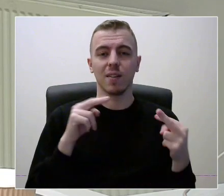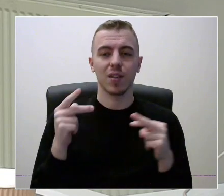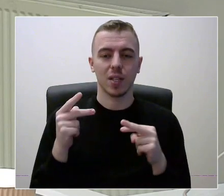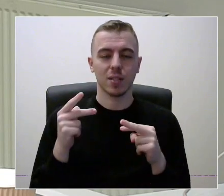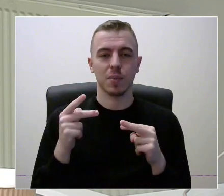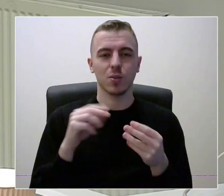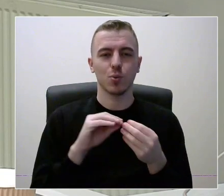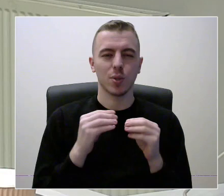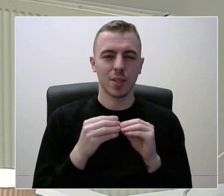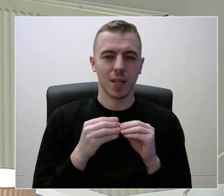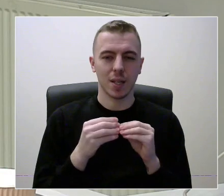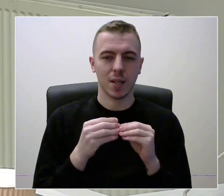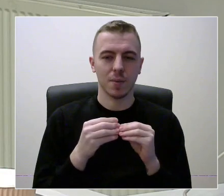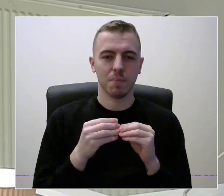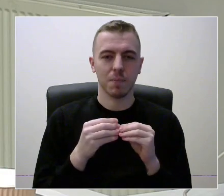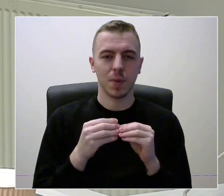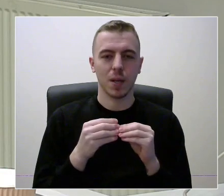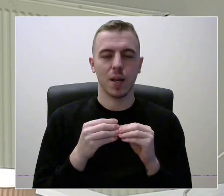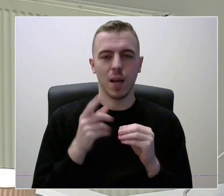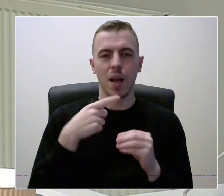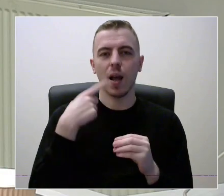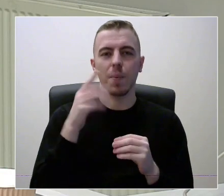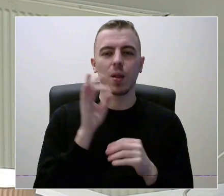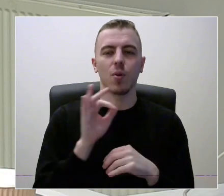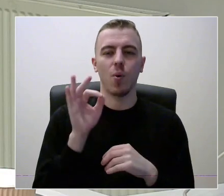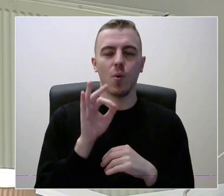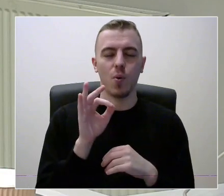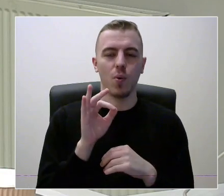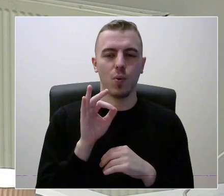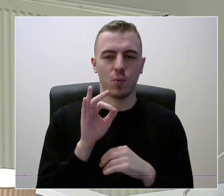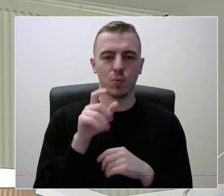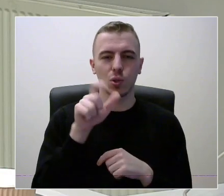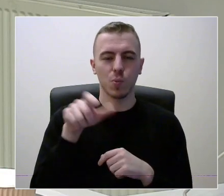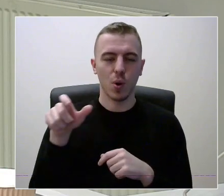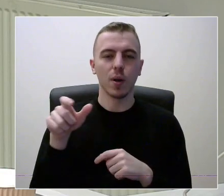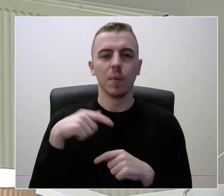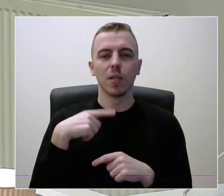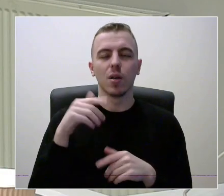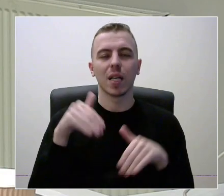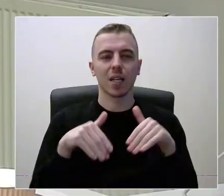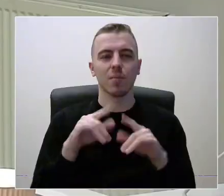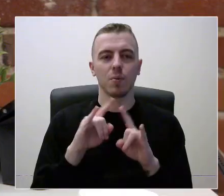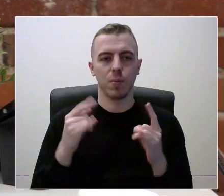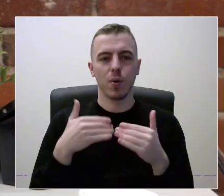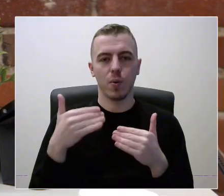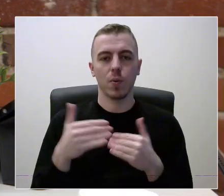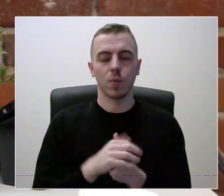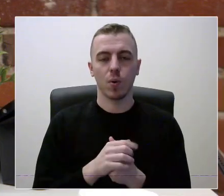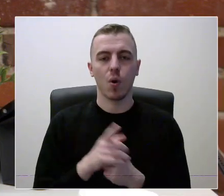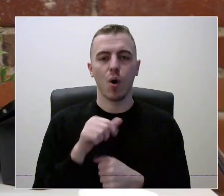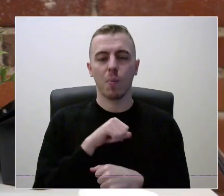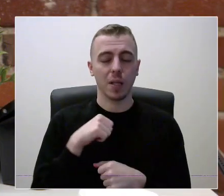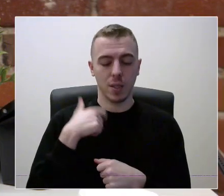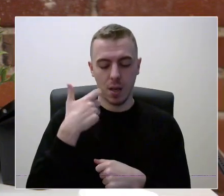susitarimai, kalbant apie personalijas, vyktų tik tai po rinkimų. Pats sau jau esat